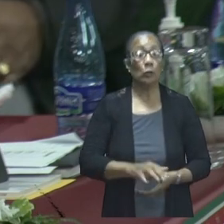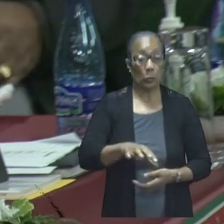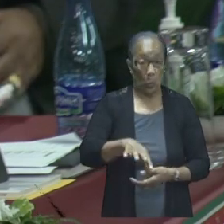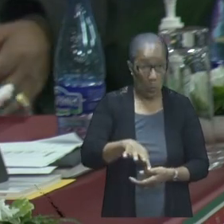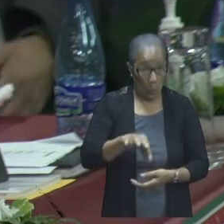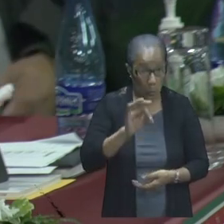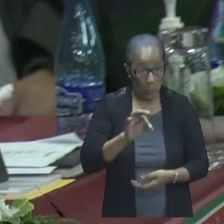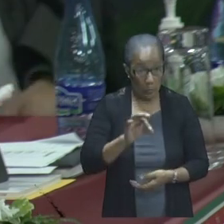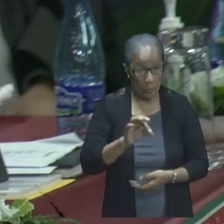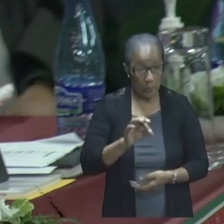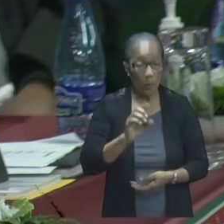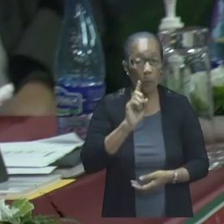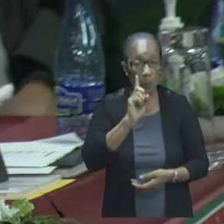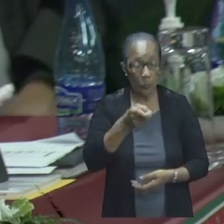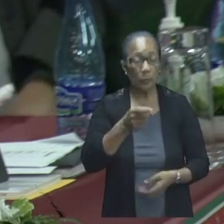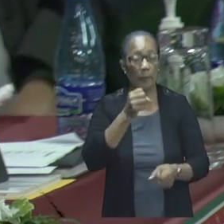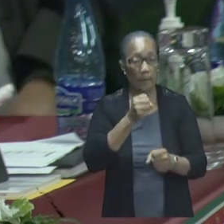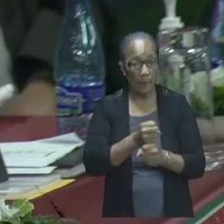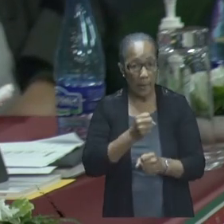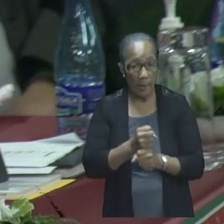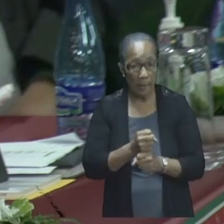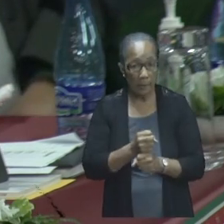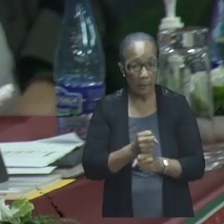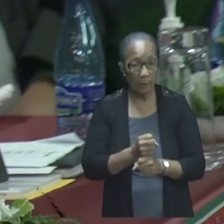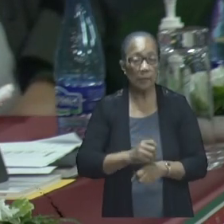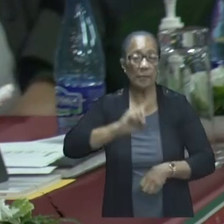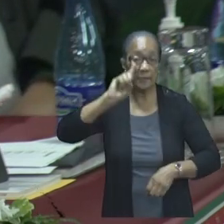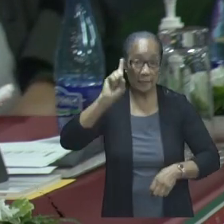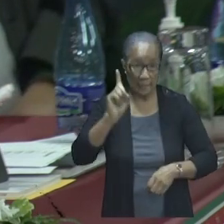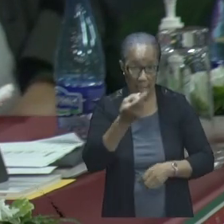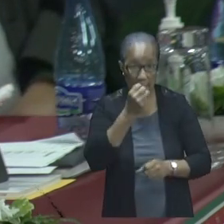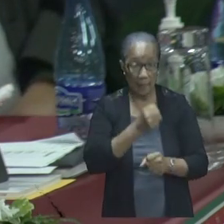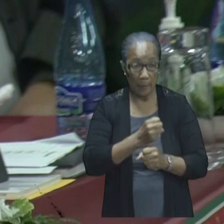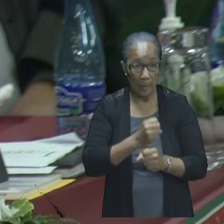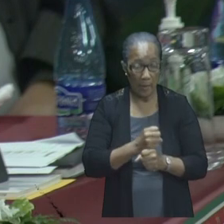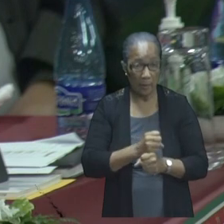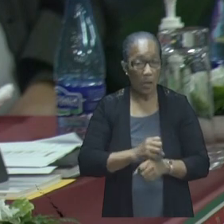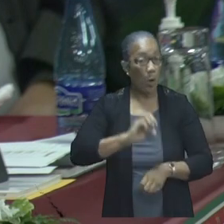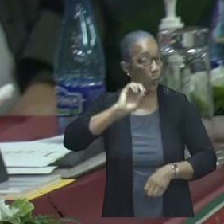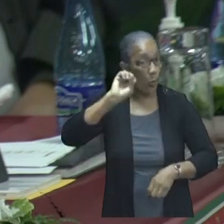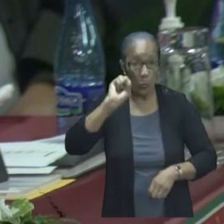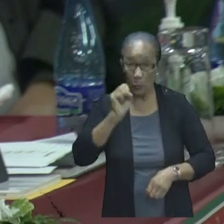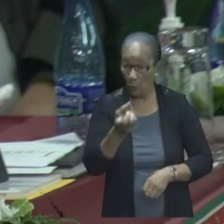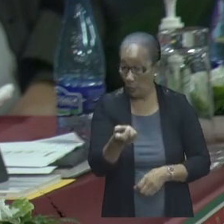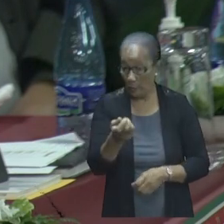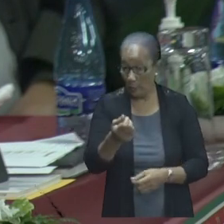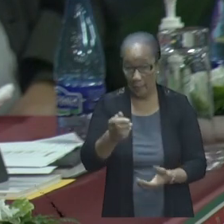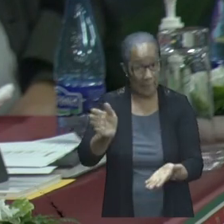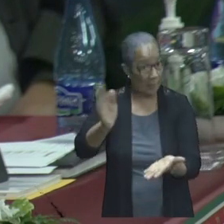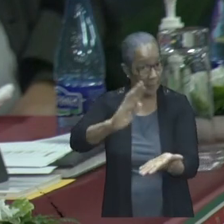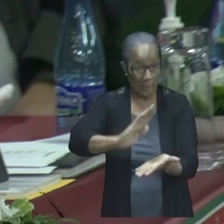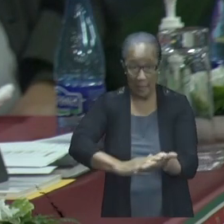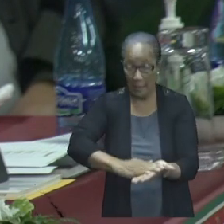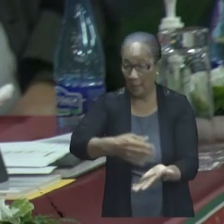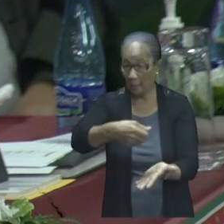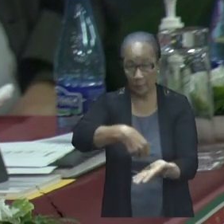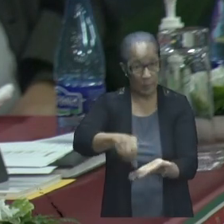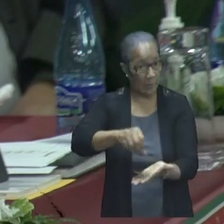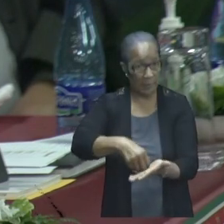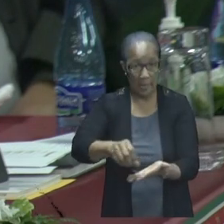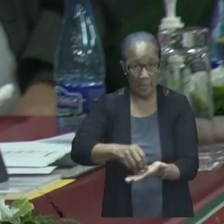we moeten maken die zijn snel gemaakt we kunnen geen salarissen betalen we kunnen geen